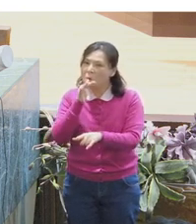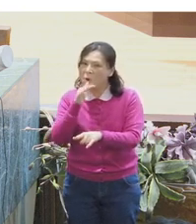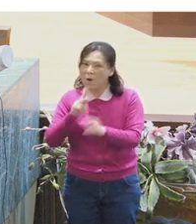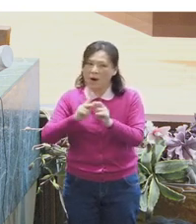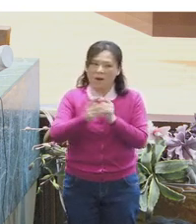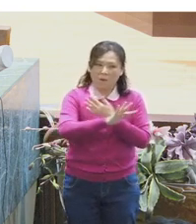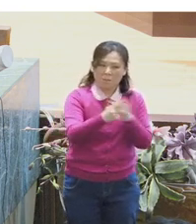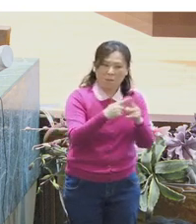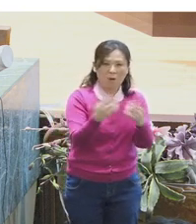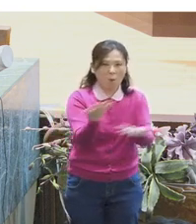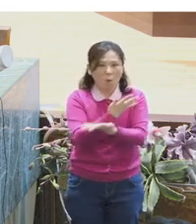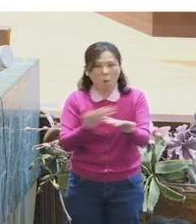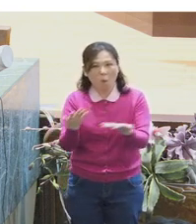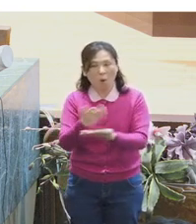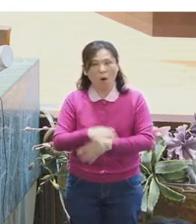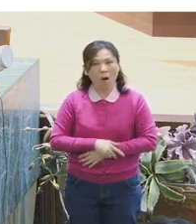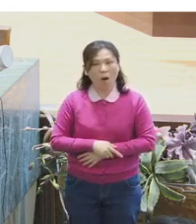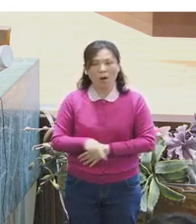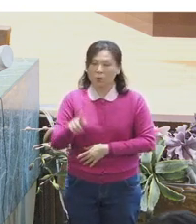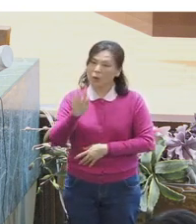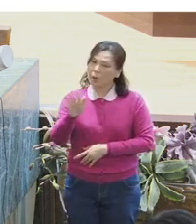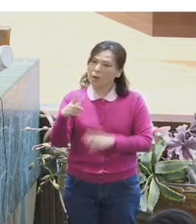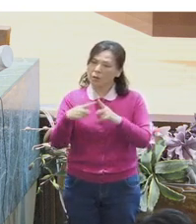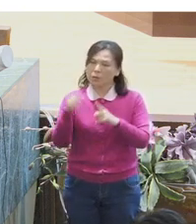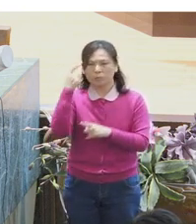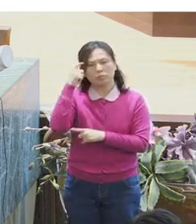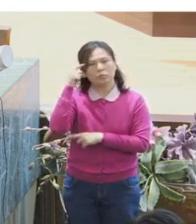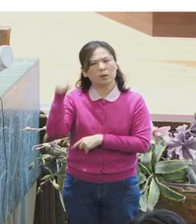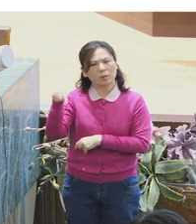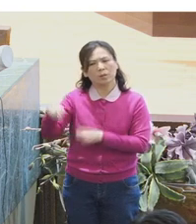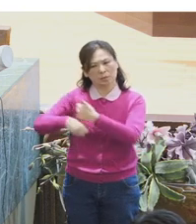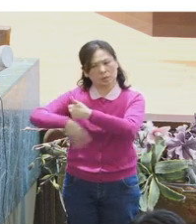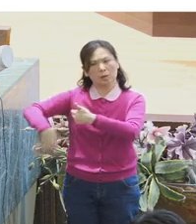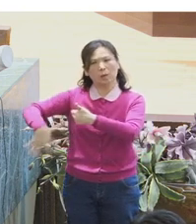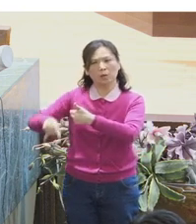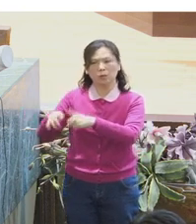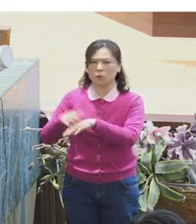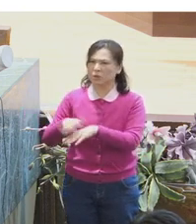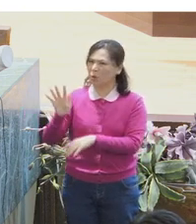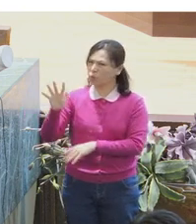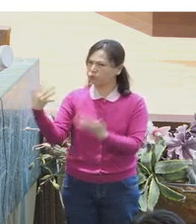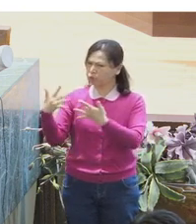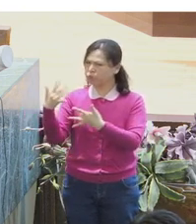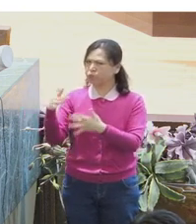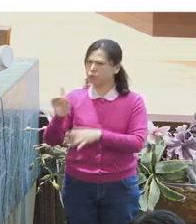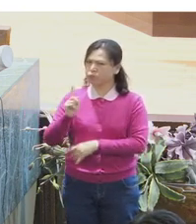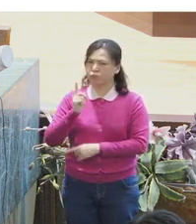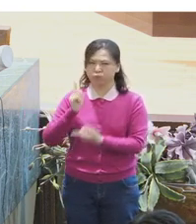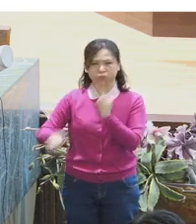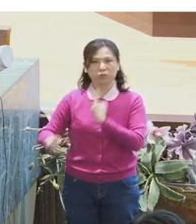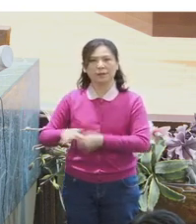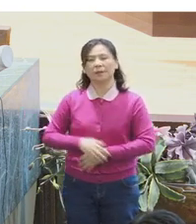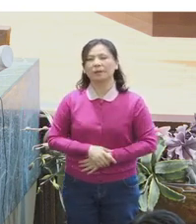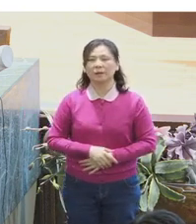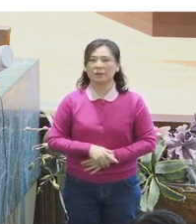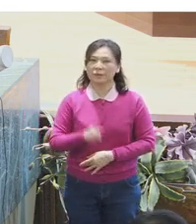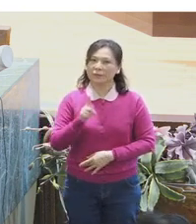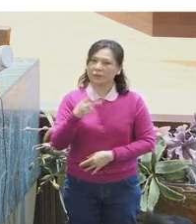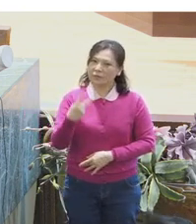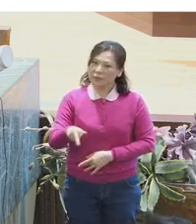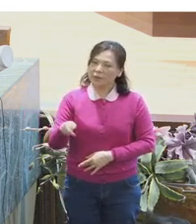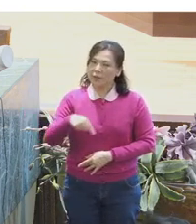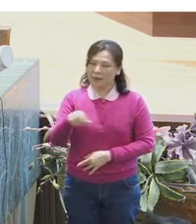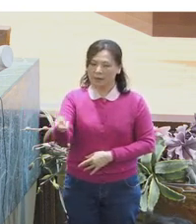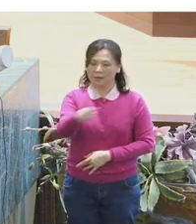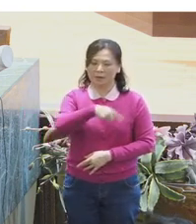通，说为什么有些人觉得这样子的一些组织或者是规范方式是有问题的。好，那还从而呢，他们